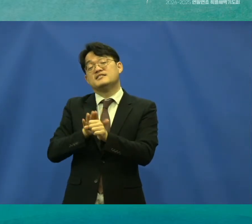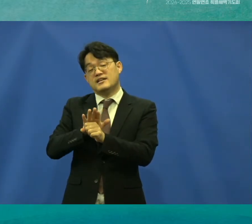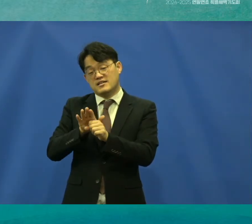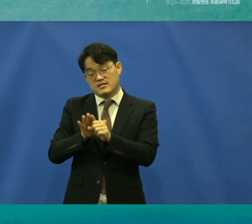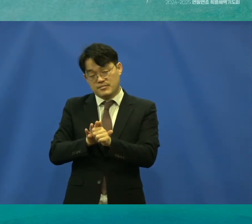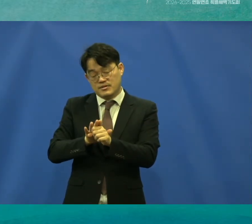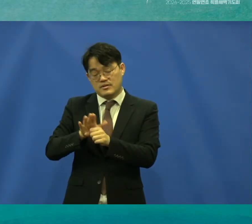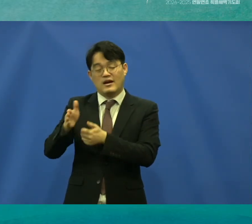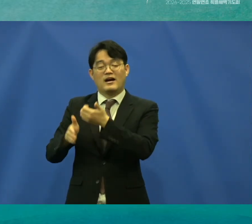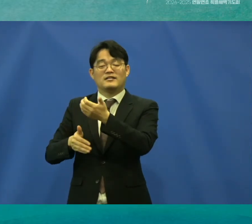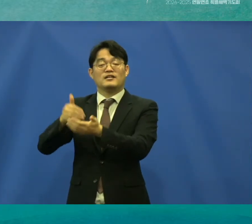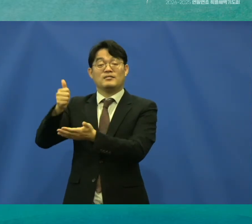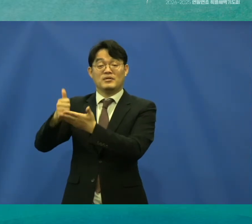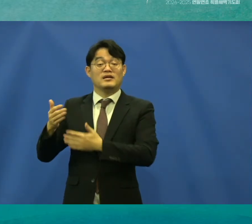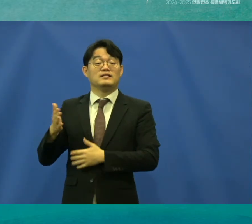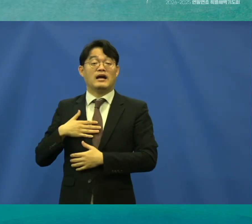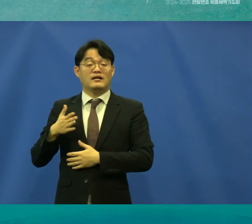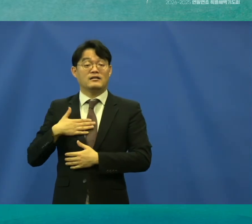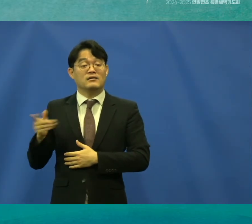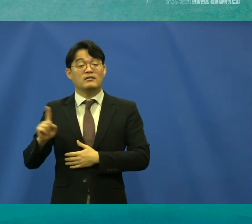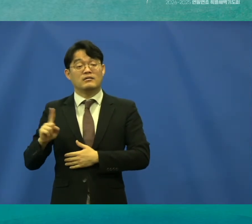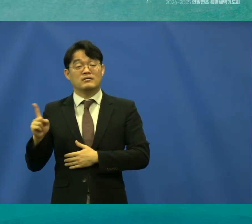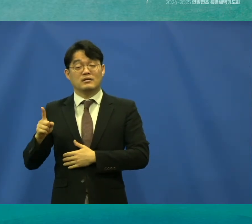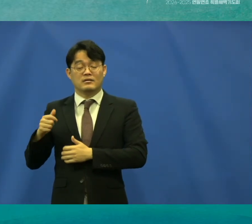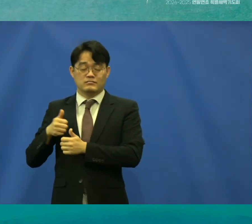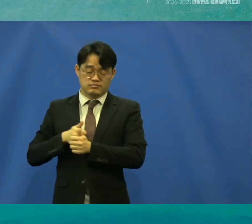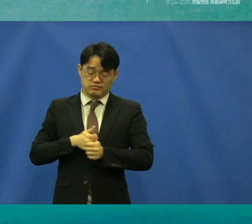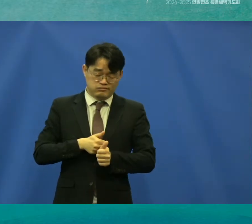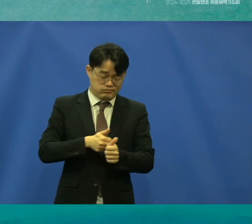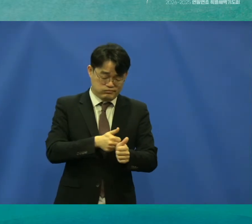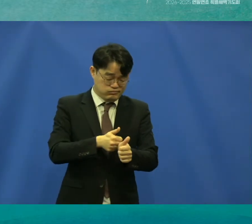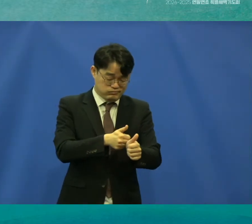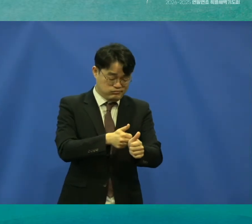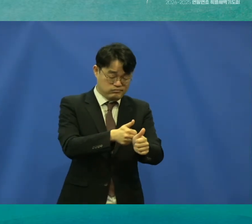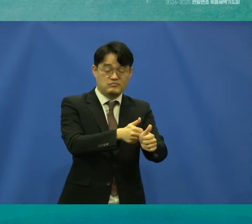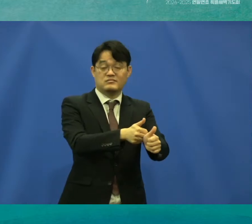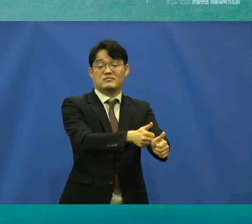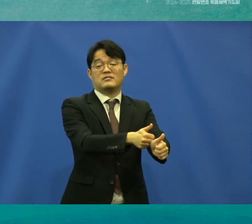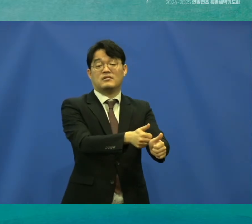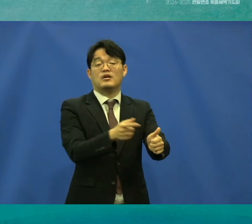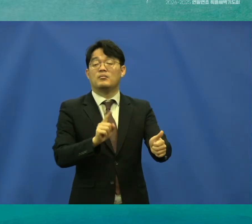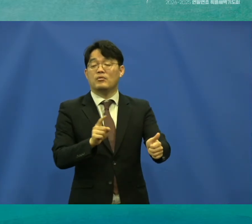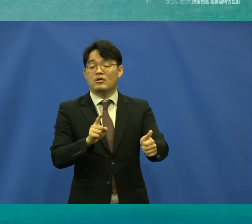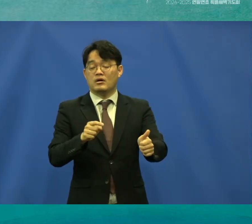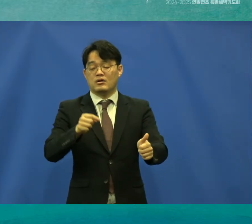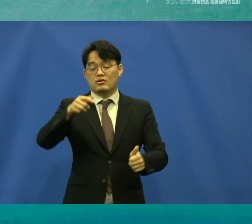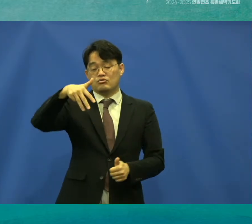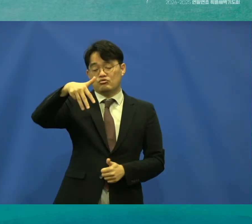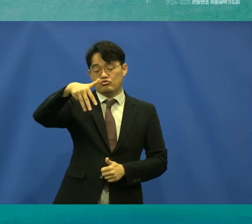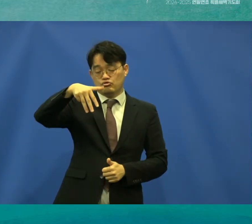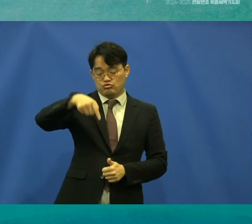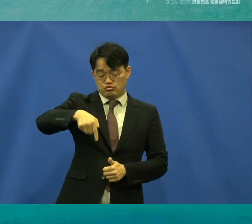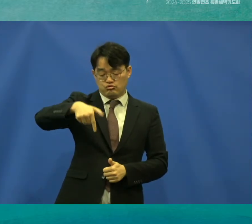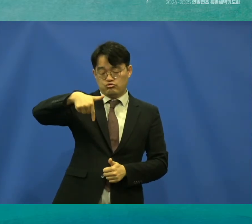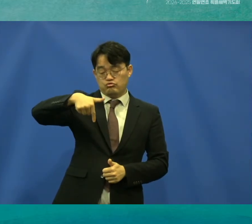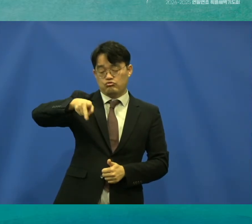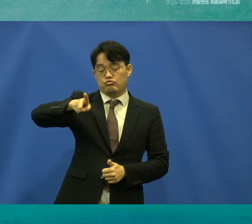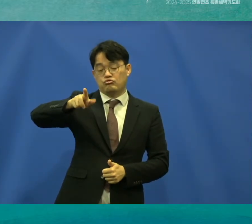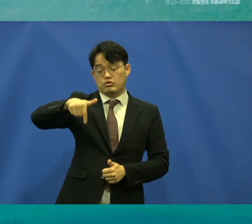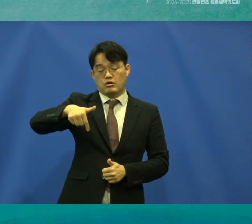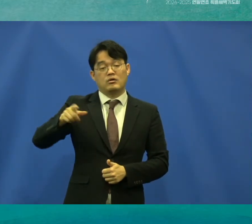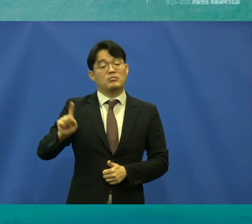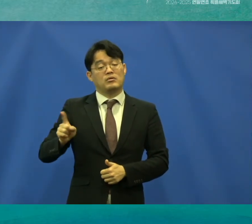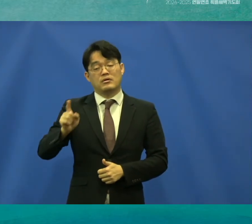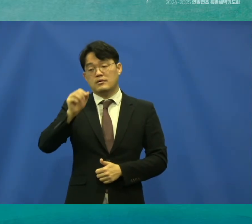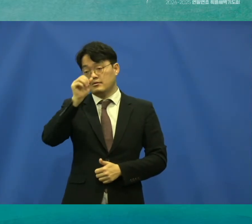하나님이 나를 따른다는 거예요. 이 말이 추격이에요. 추격하시는 하나님. 무엇으로?